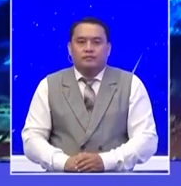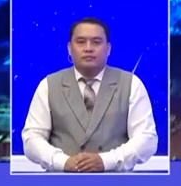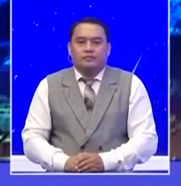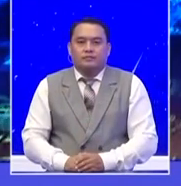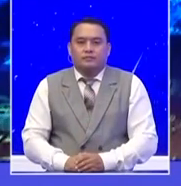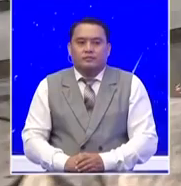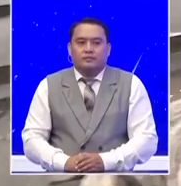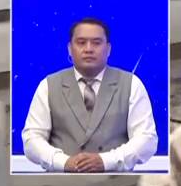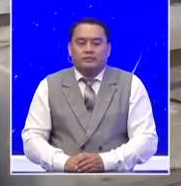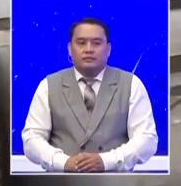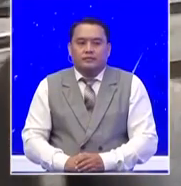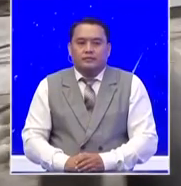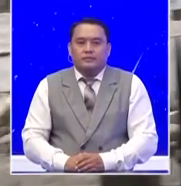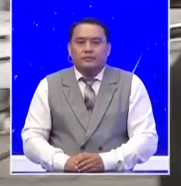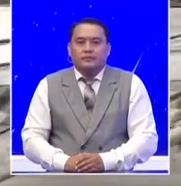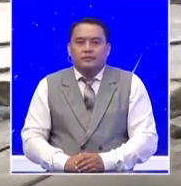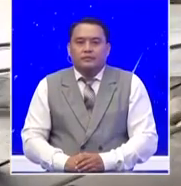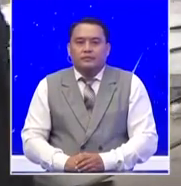Тимиргалиева.